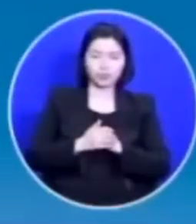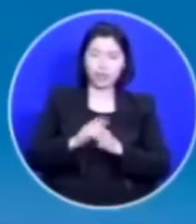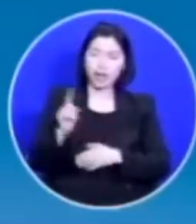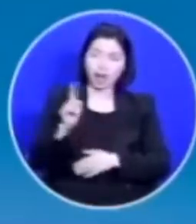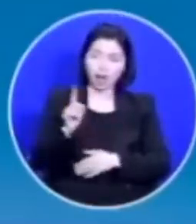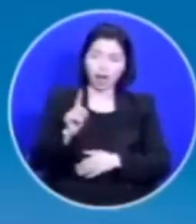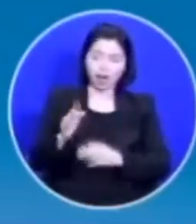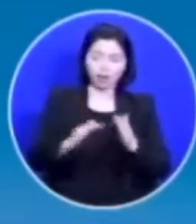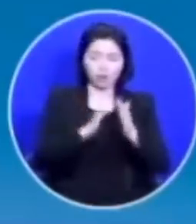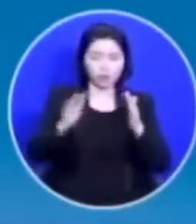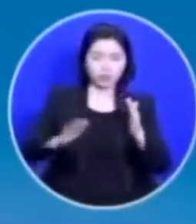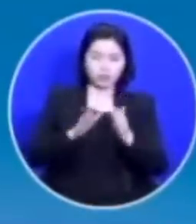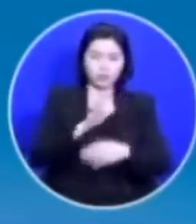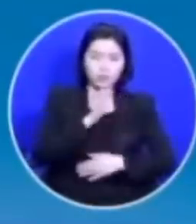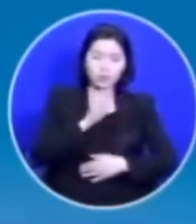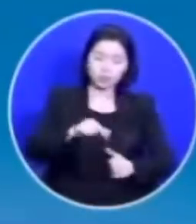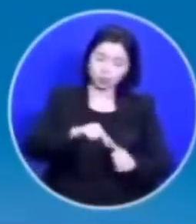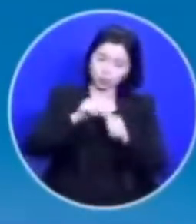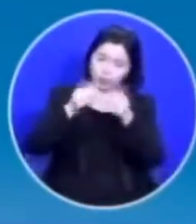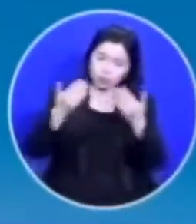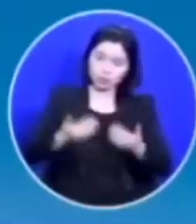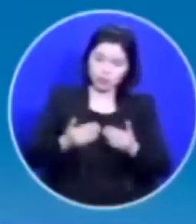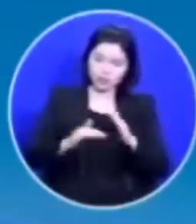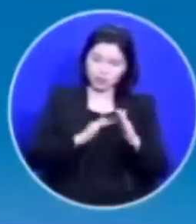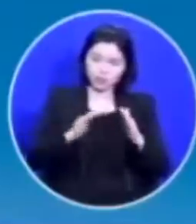어떤 가정이 정말 구원받은 과정이죠